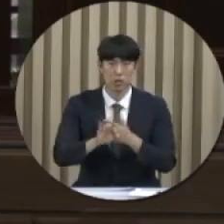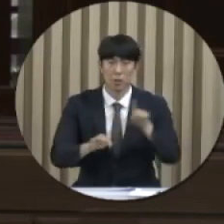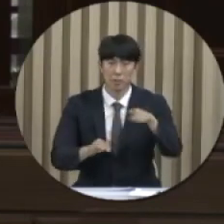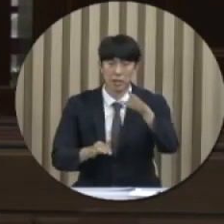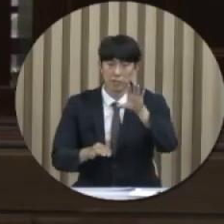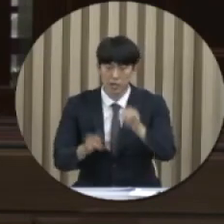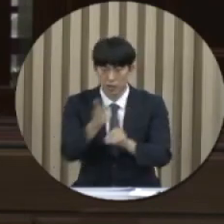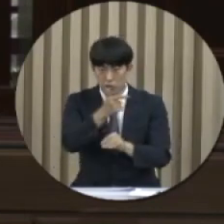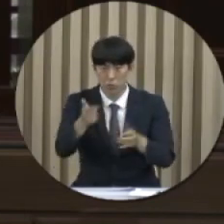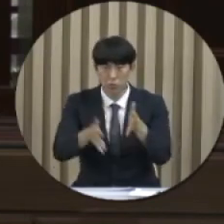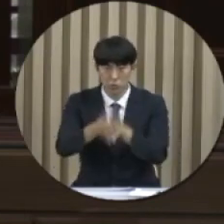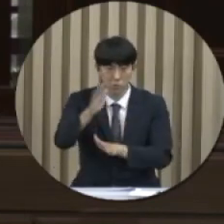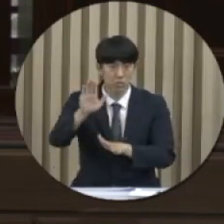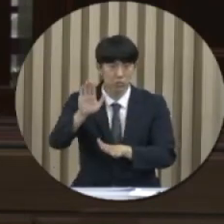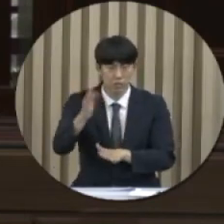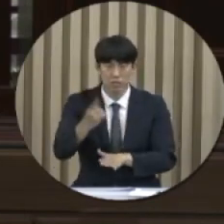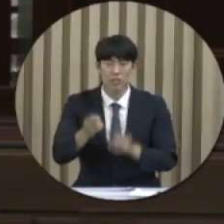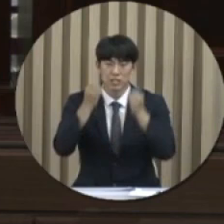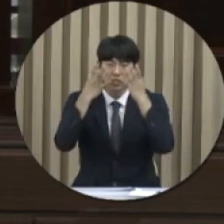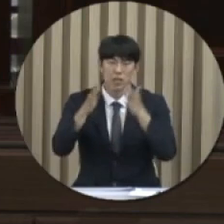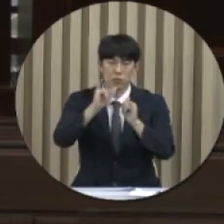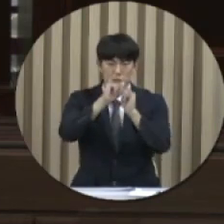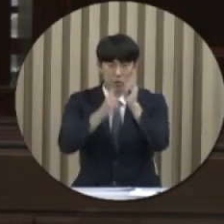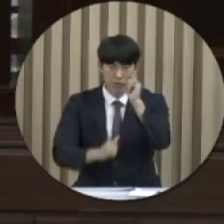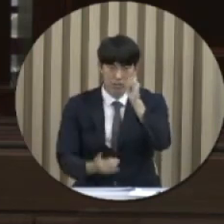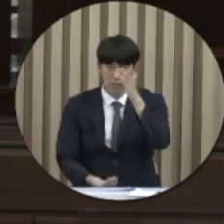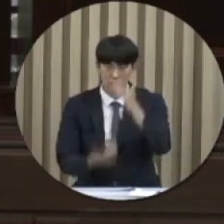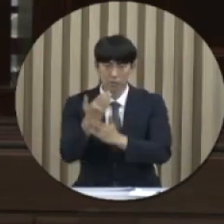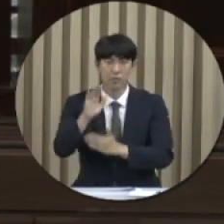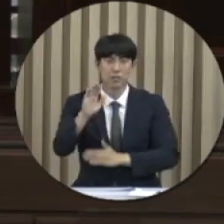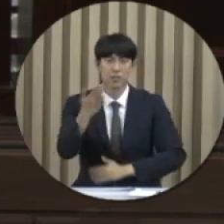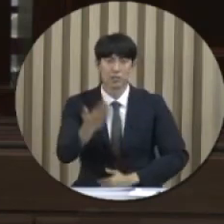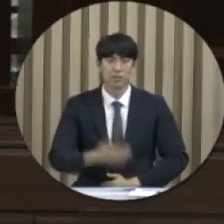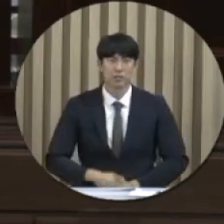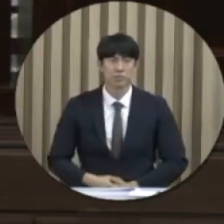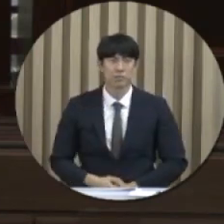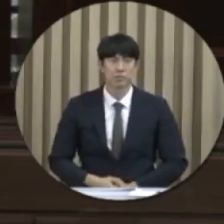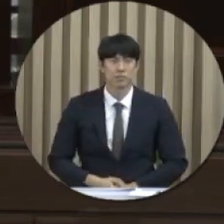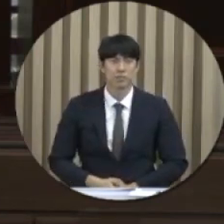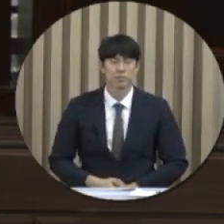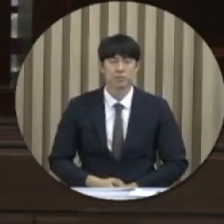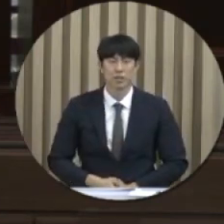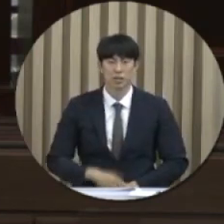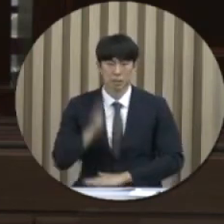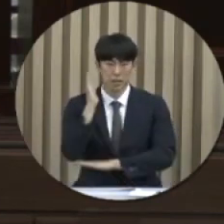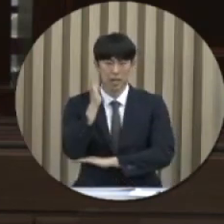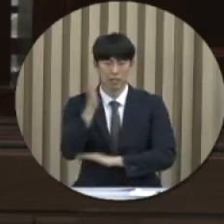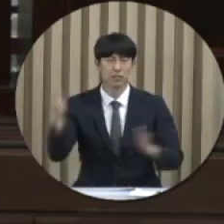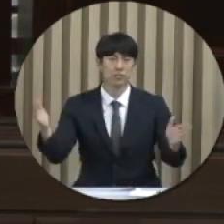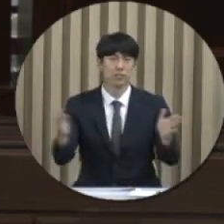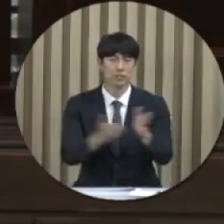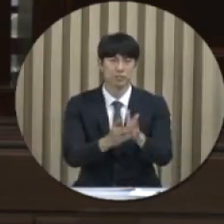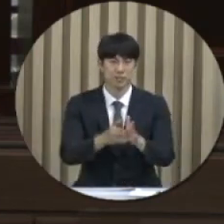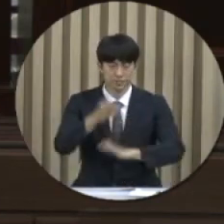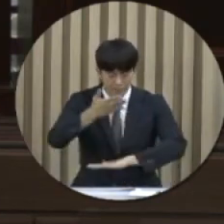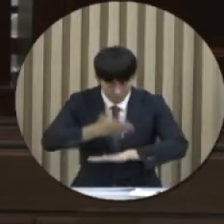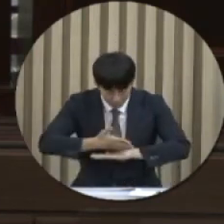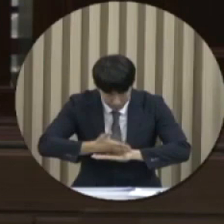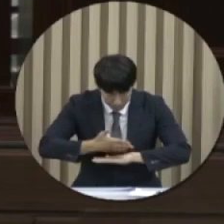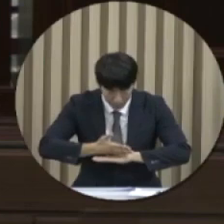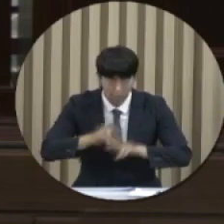가는 화성의 새로운 역사가 만들어질 것입니다. 이것으로 발언을 마무리하겠습니다.